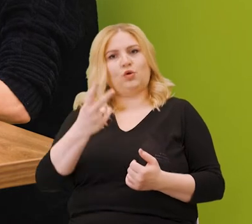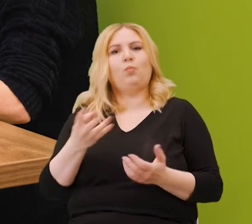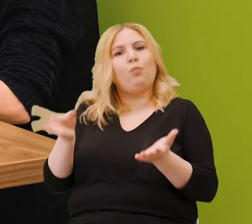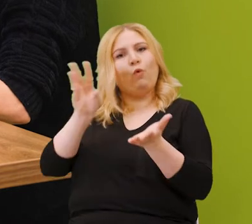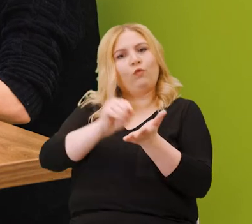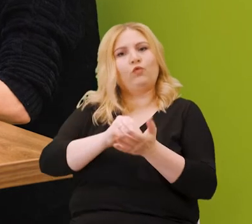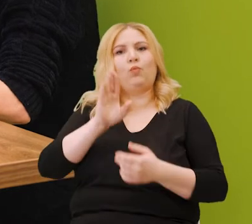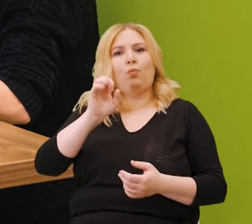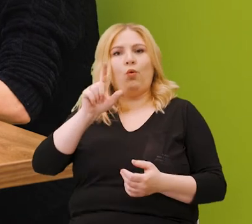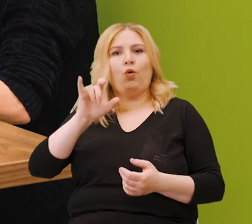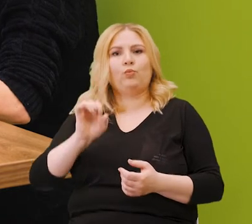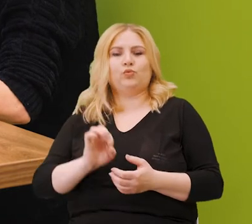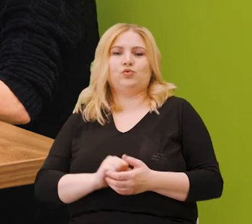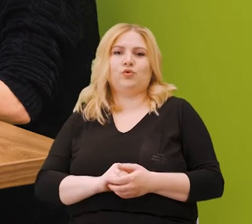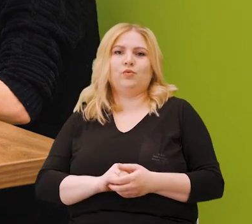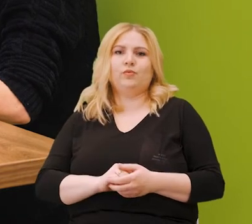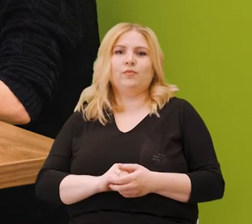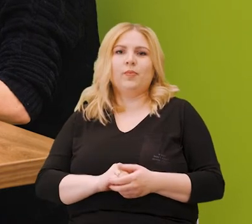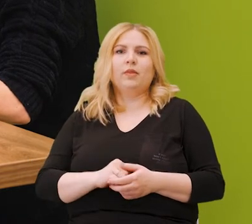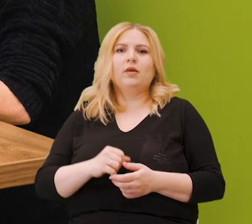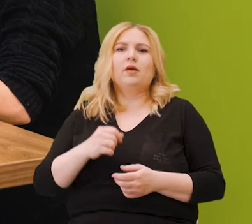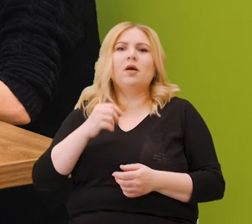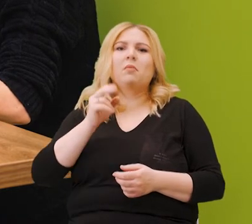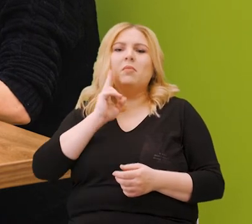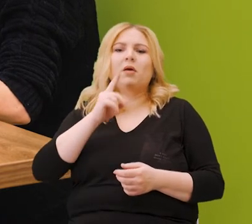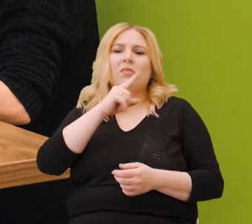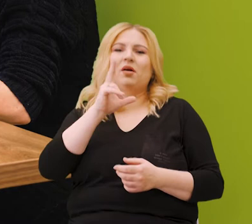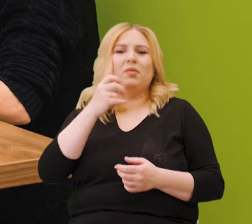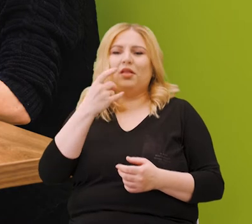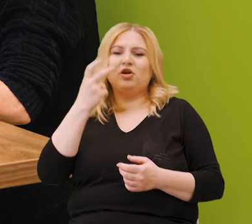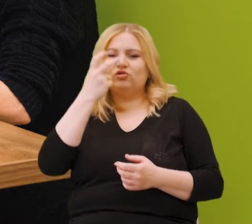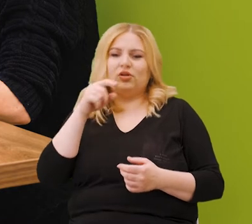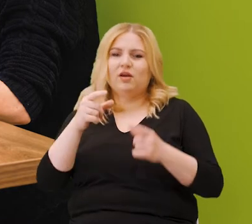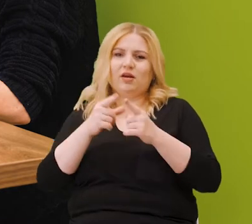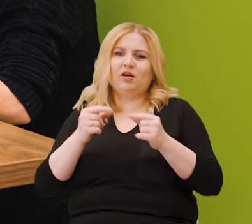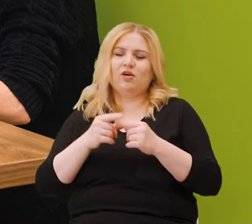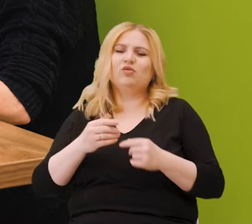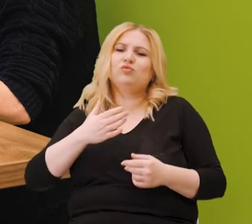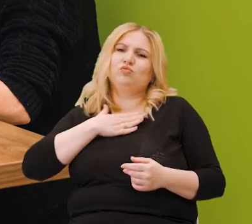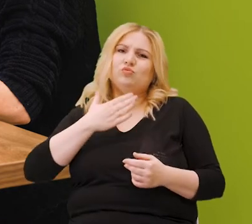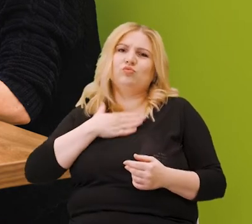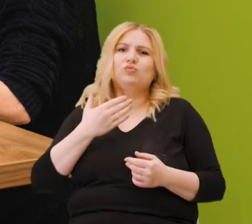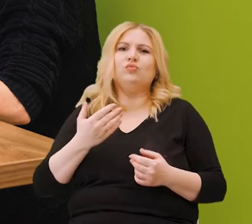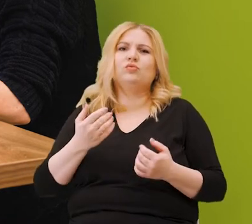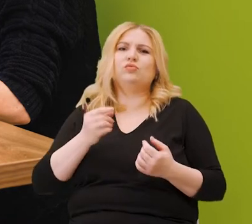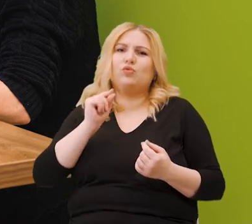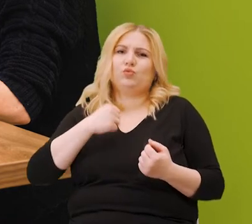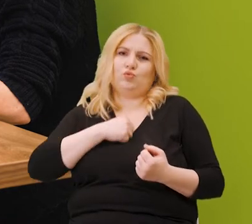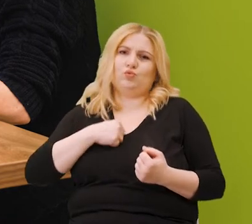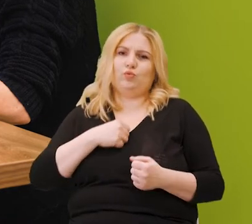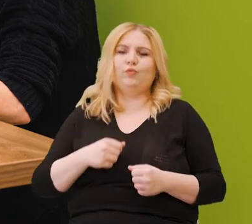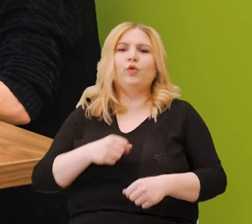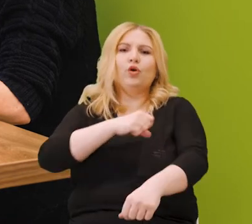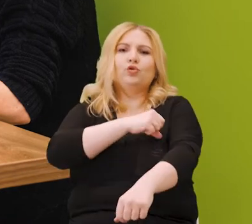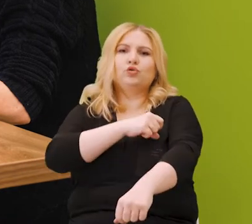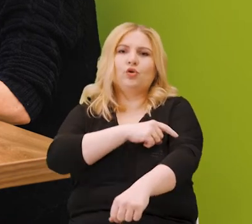zobacz, powtórzył Bobcio, wyczuwając niejasno, że żadnej z nich nie interesuje jego praca. Czuł się nieco dotknięty.